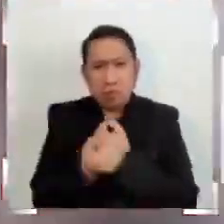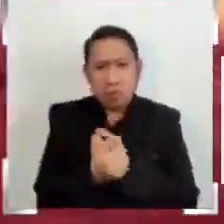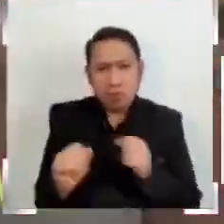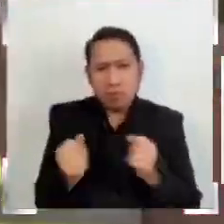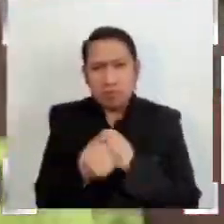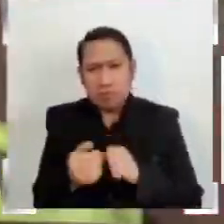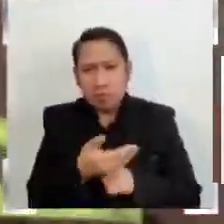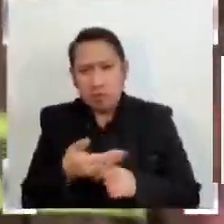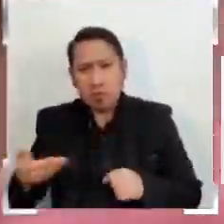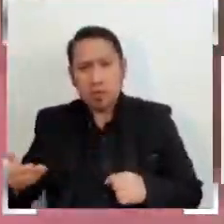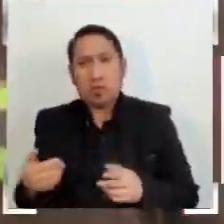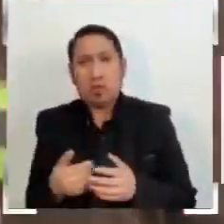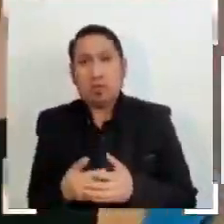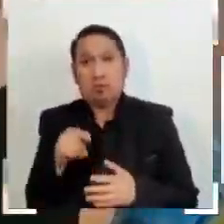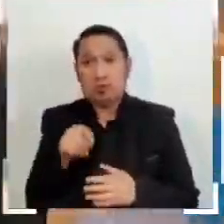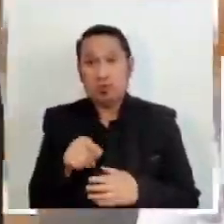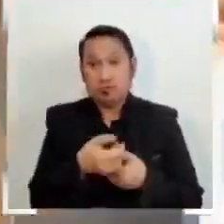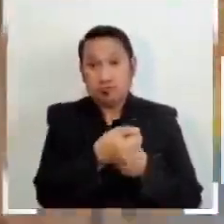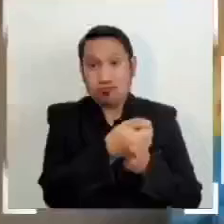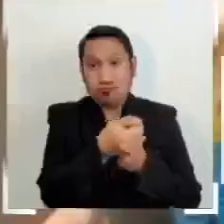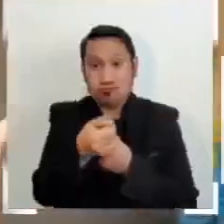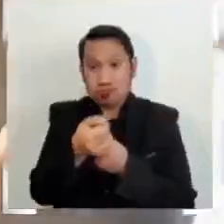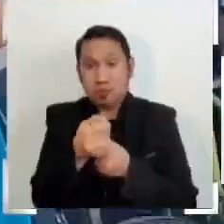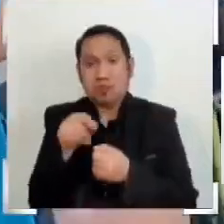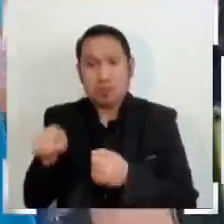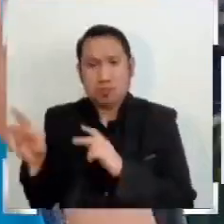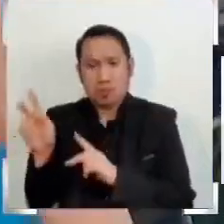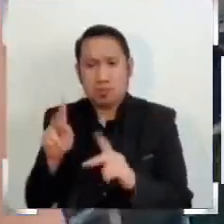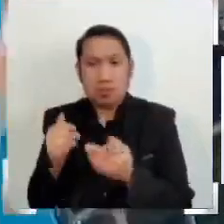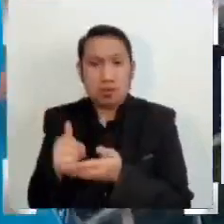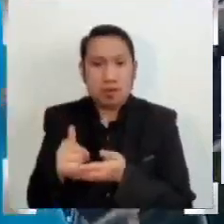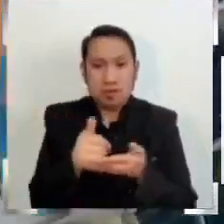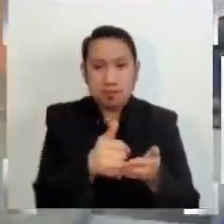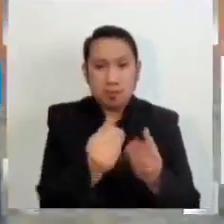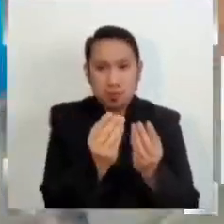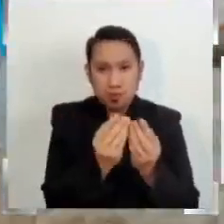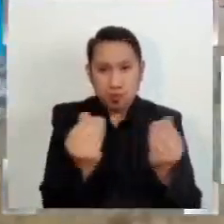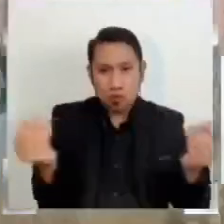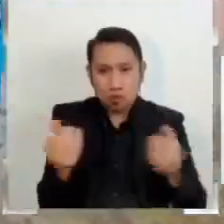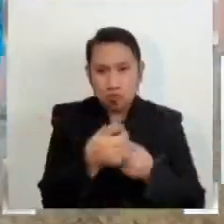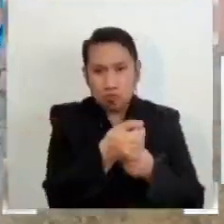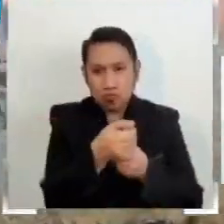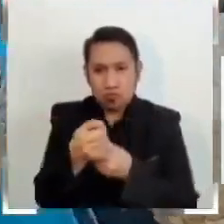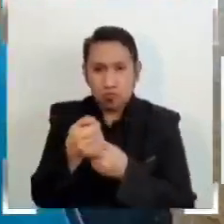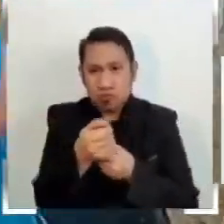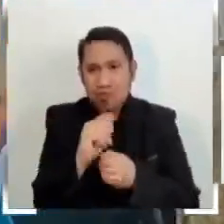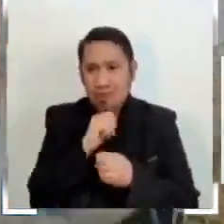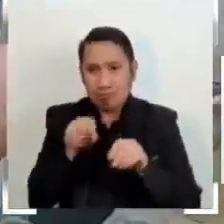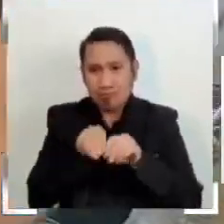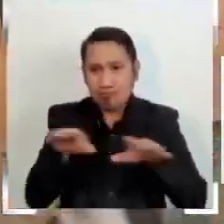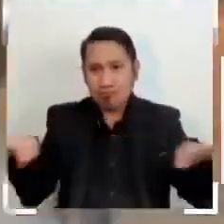Bukod sa mga bumbero, tumulong na rin ang mga residente sa pag-apula para hindi na kumalat ang apoy.